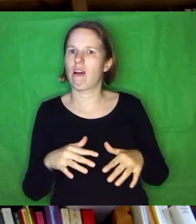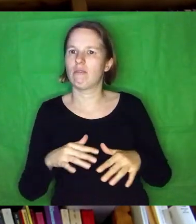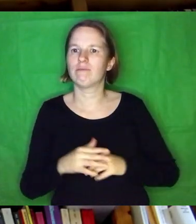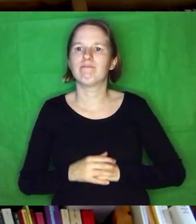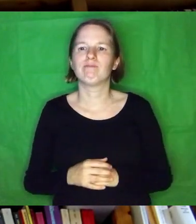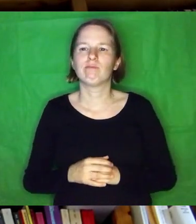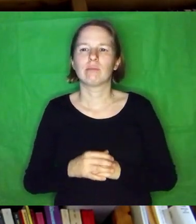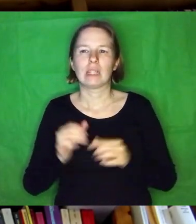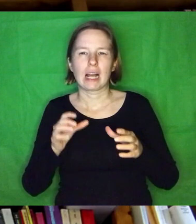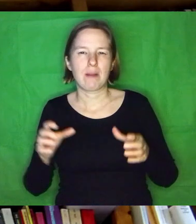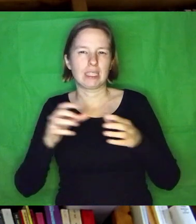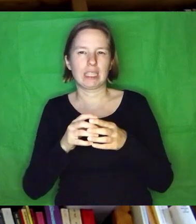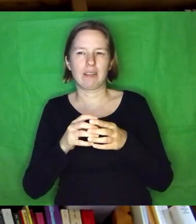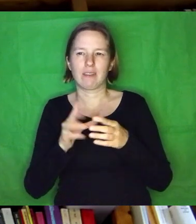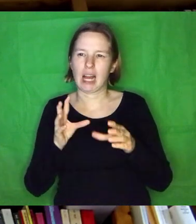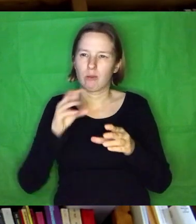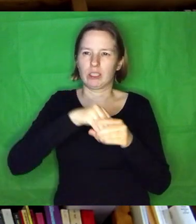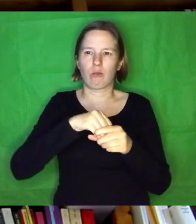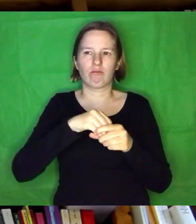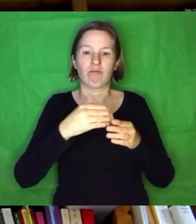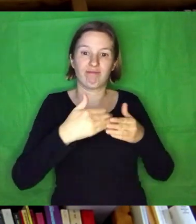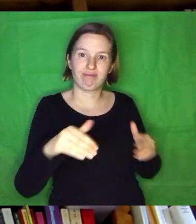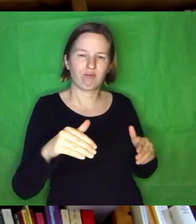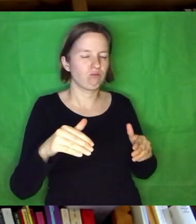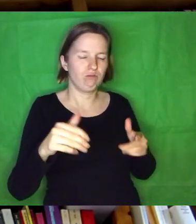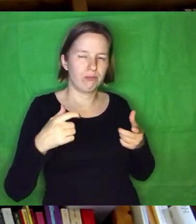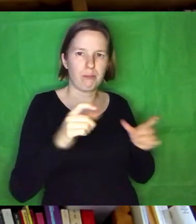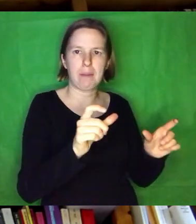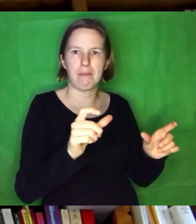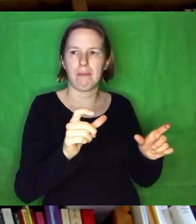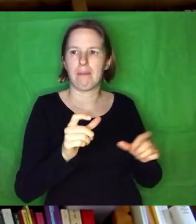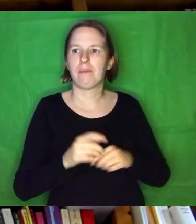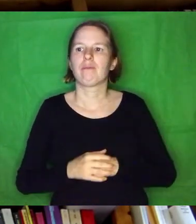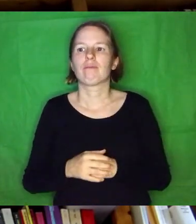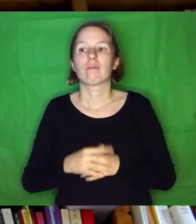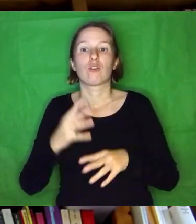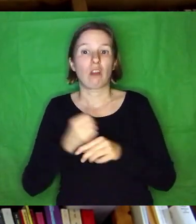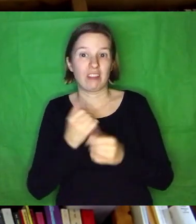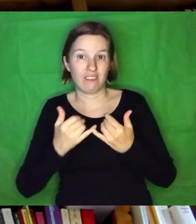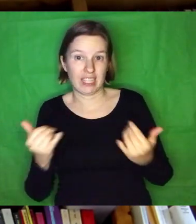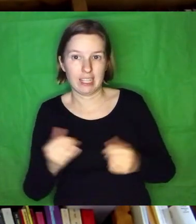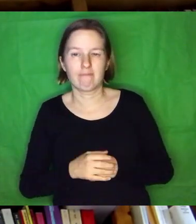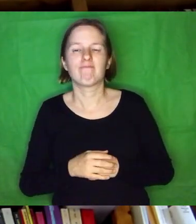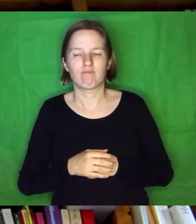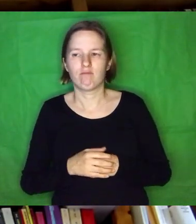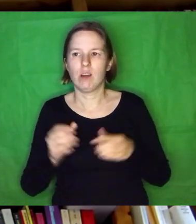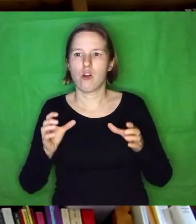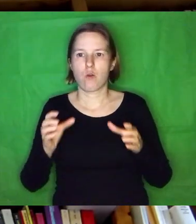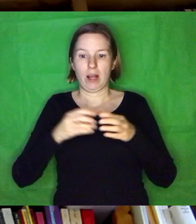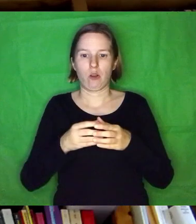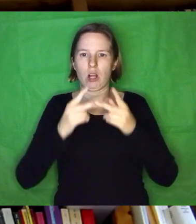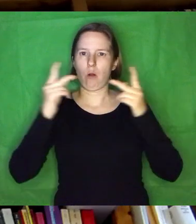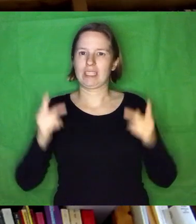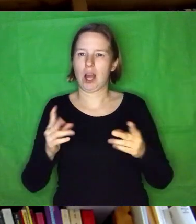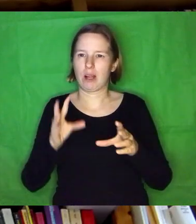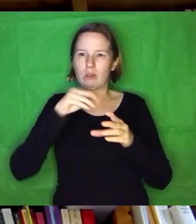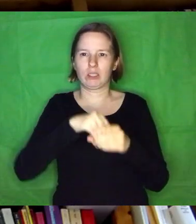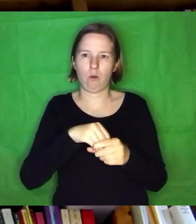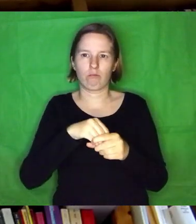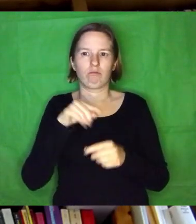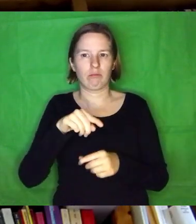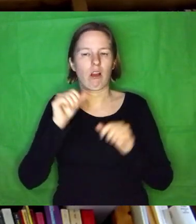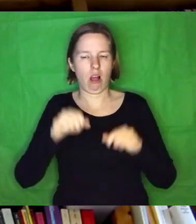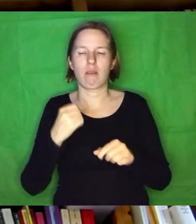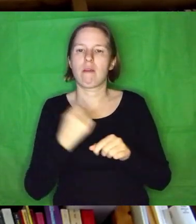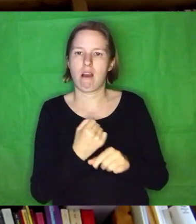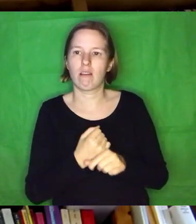Anerkennung. Ein inklusives Gemeinwesen, das den Risiken der Ausgrenzung etwas entgegensetzt, kann unter